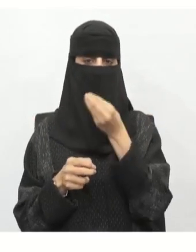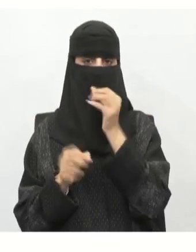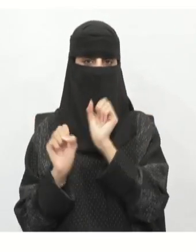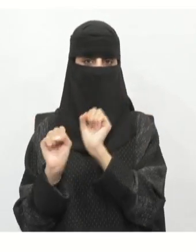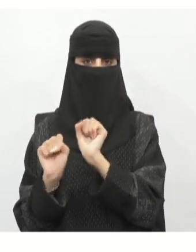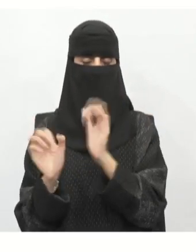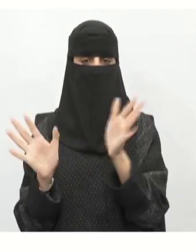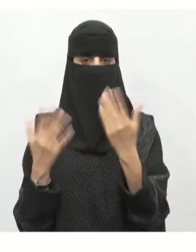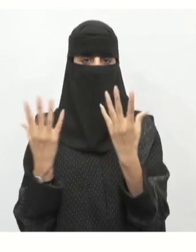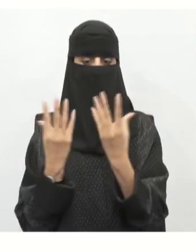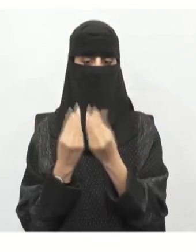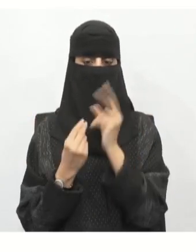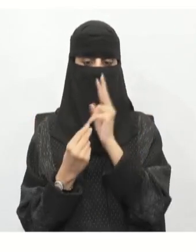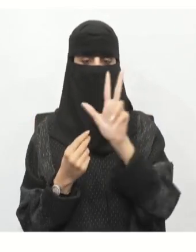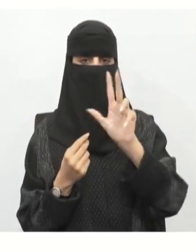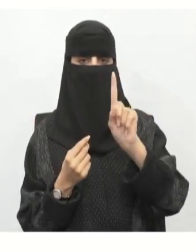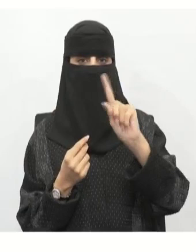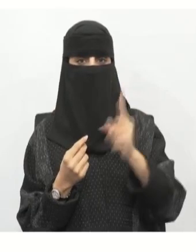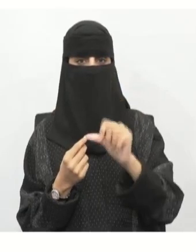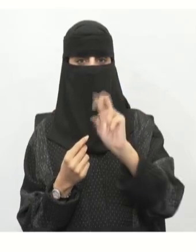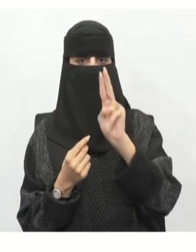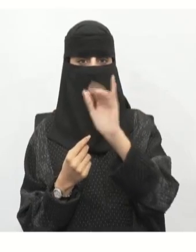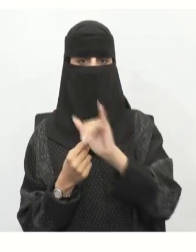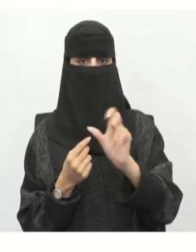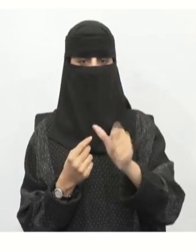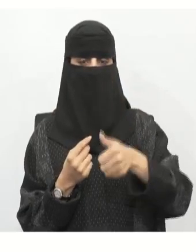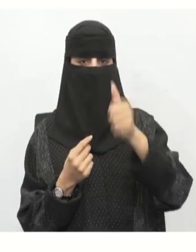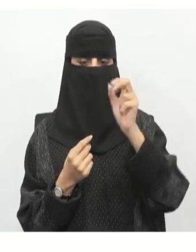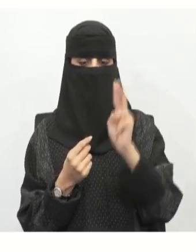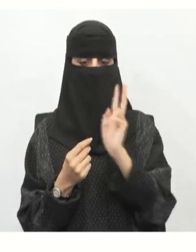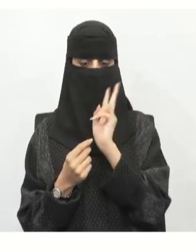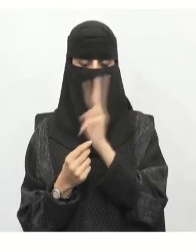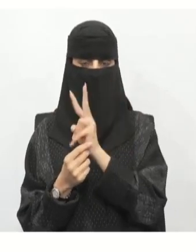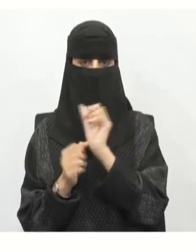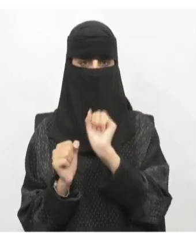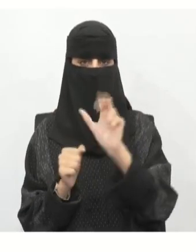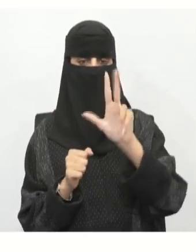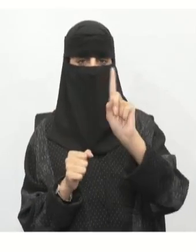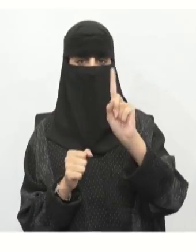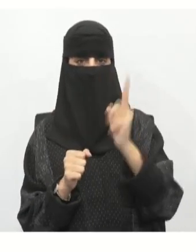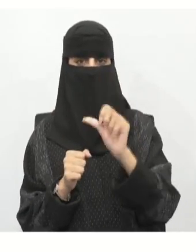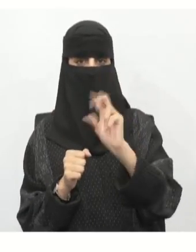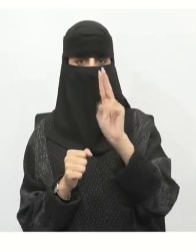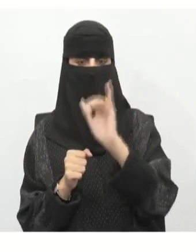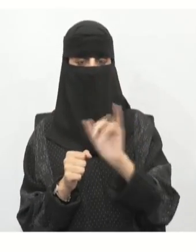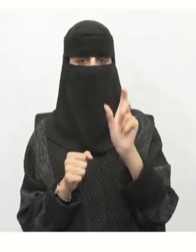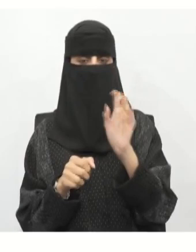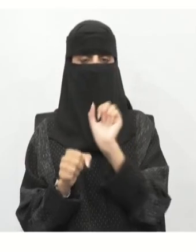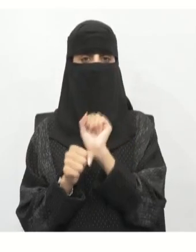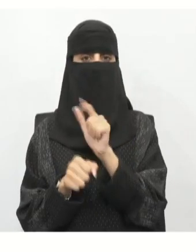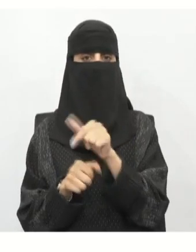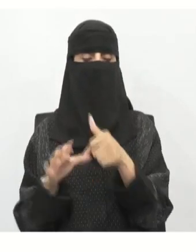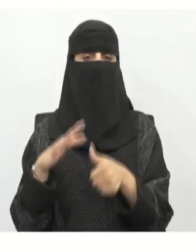هيا بنا الى البروتينات يعد البروتين مصدرا اساسيا لبناء